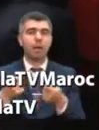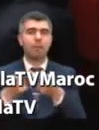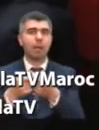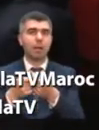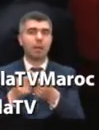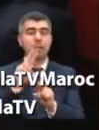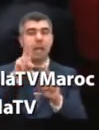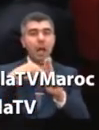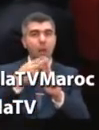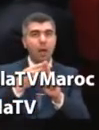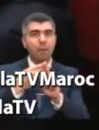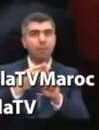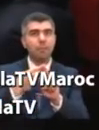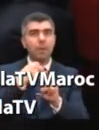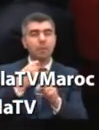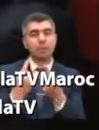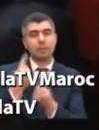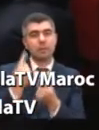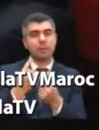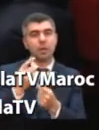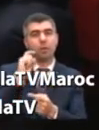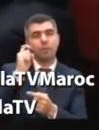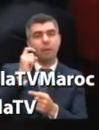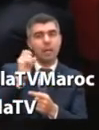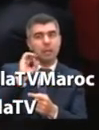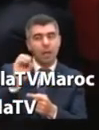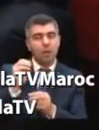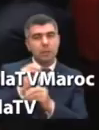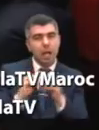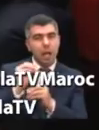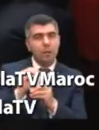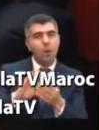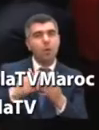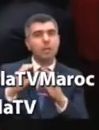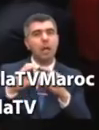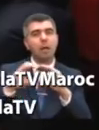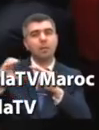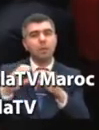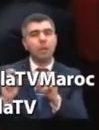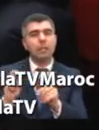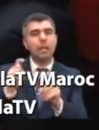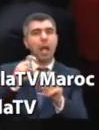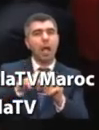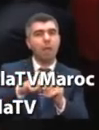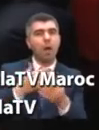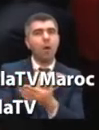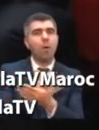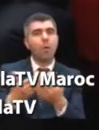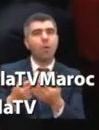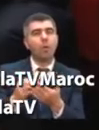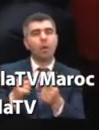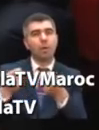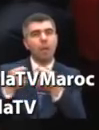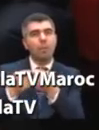الاجابه؟ اما الجواب الاجري هذاك النقاش ديالو في الحوار الاجتماعي الوطني راه كاين فيه نقابات حتى هي عندها مسؤوليه وطنيه وما